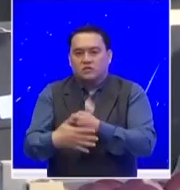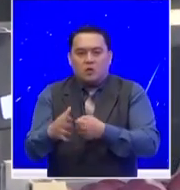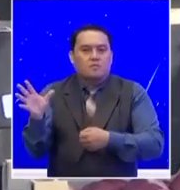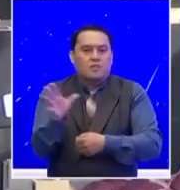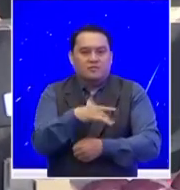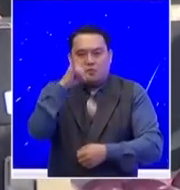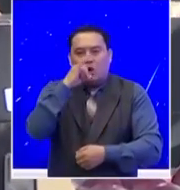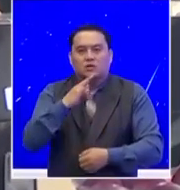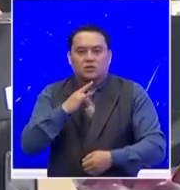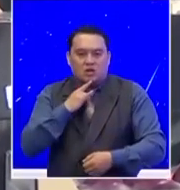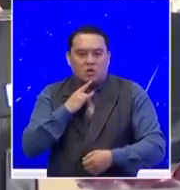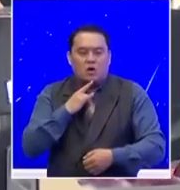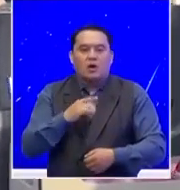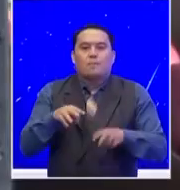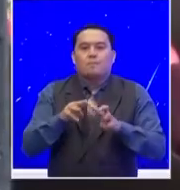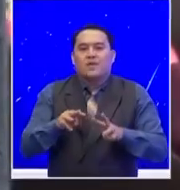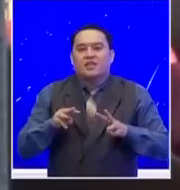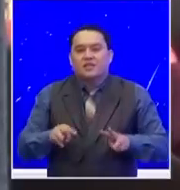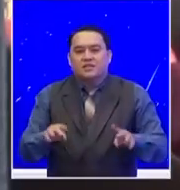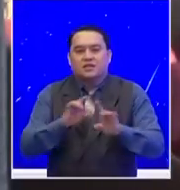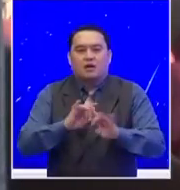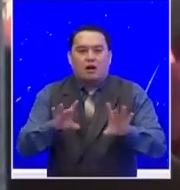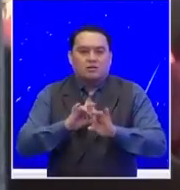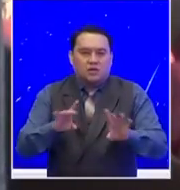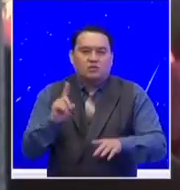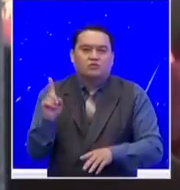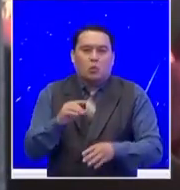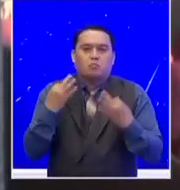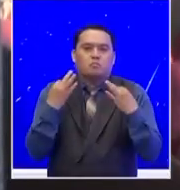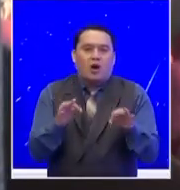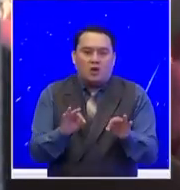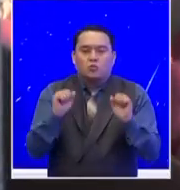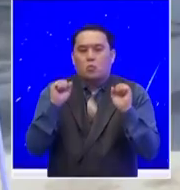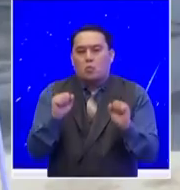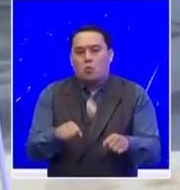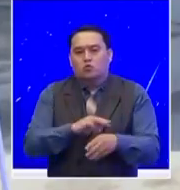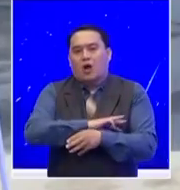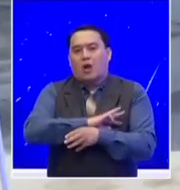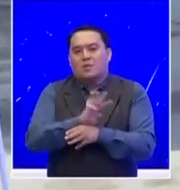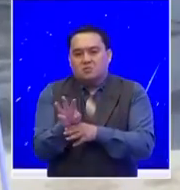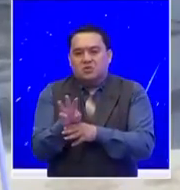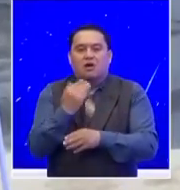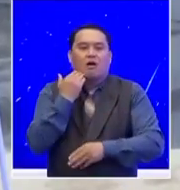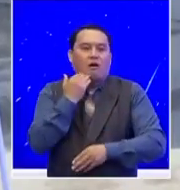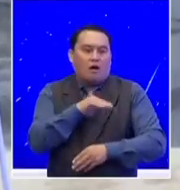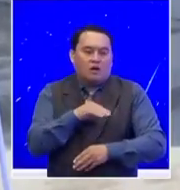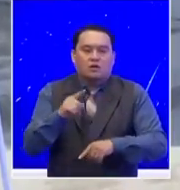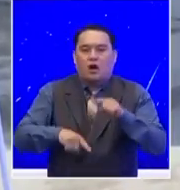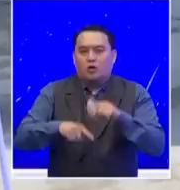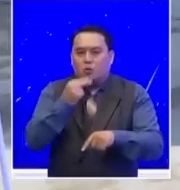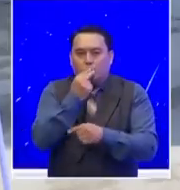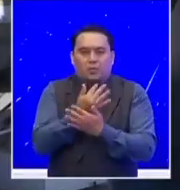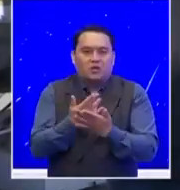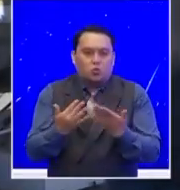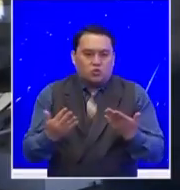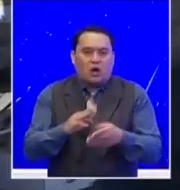всей республике. Как заявил министр торговли и интеграции, это позволит бесперебойно снабжать население качественными отечественными